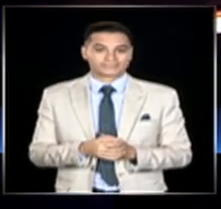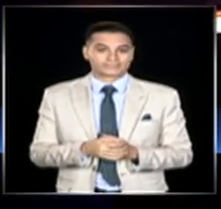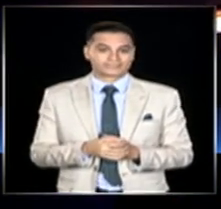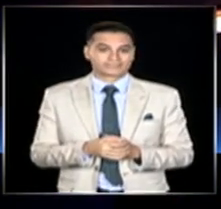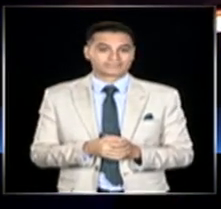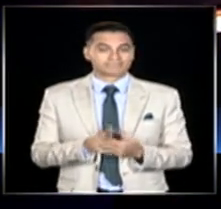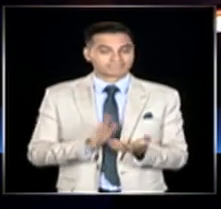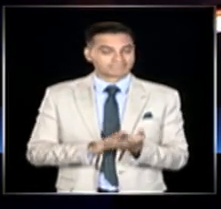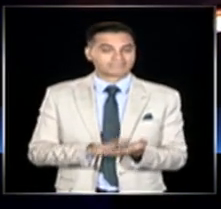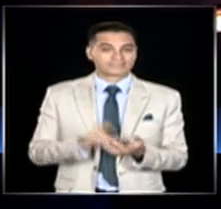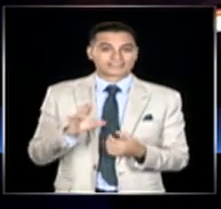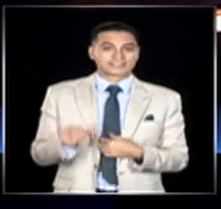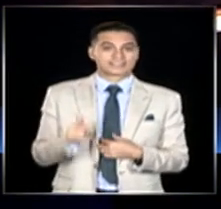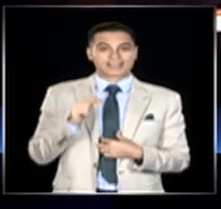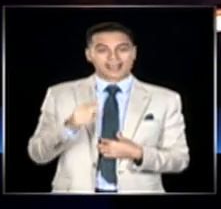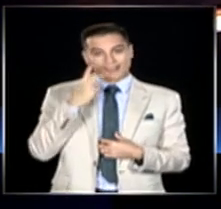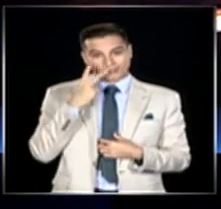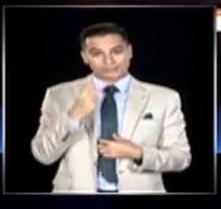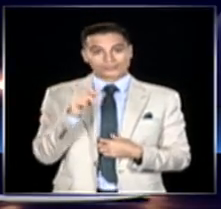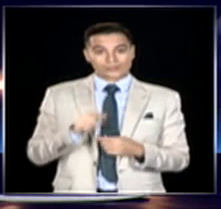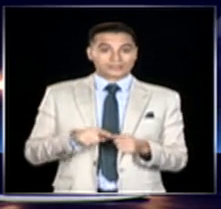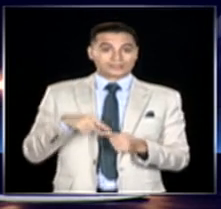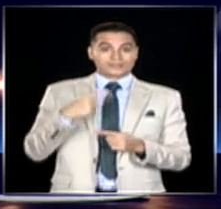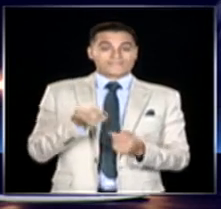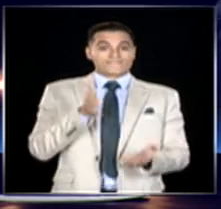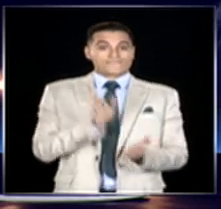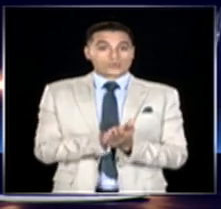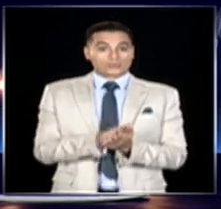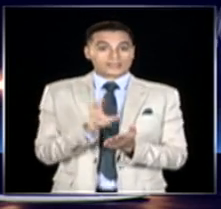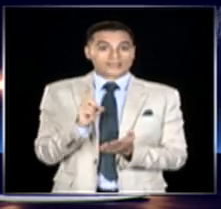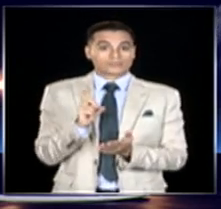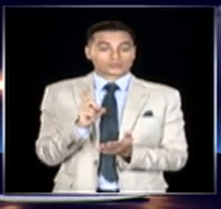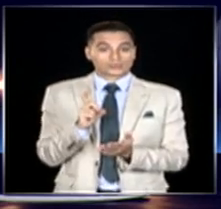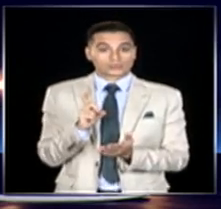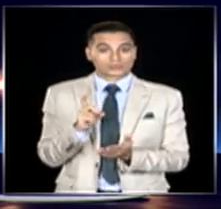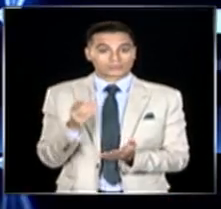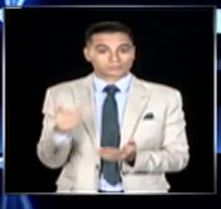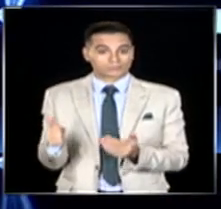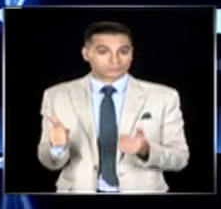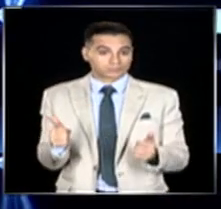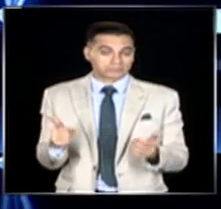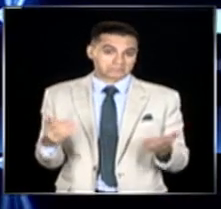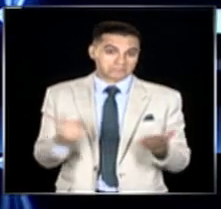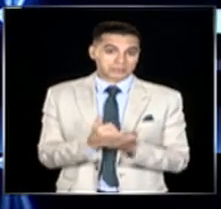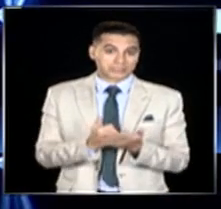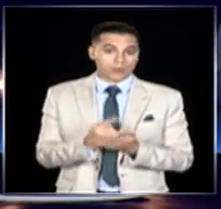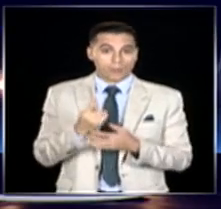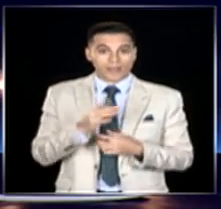بتجاوب. برافو عليك. دلوقتي في فرصة 25 نقطة لمدرسة واحدة بس،